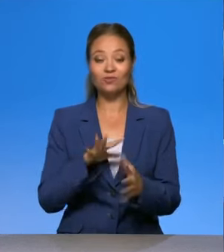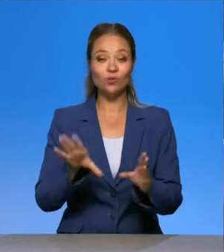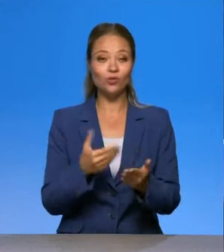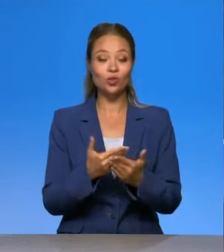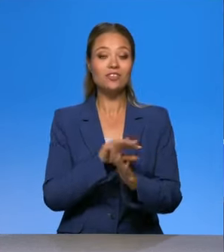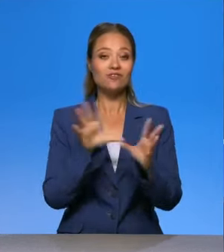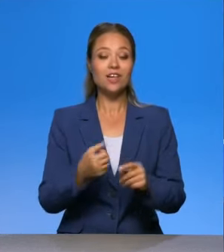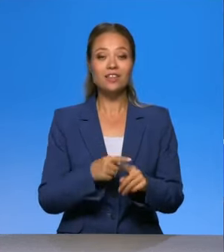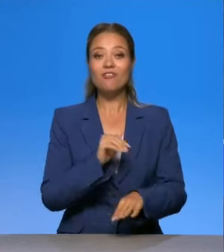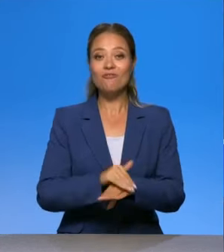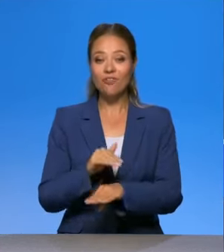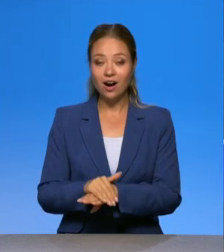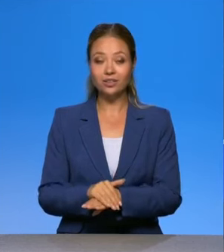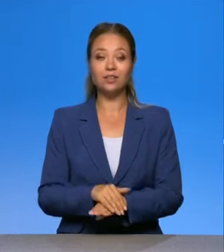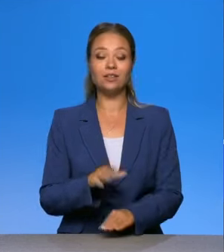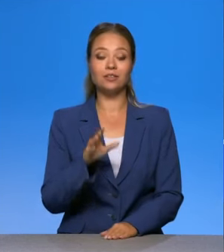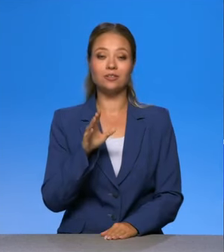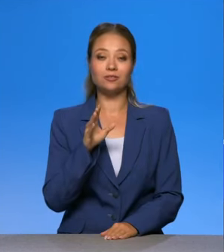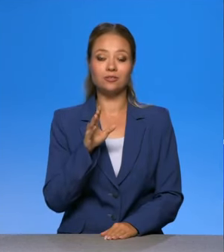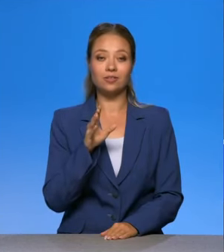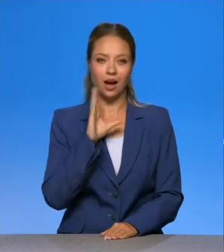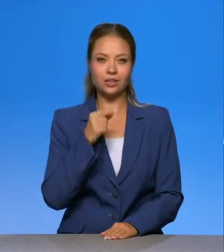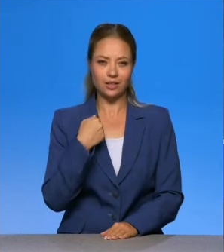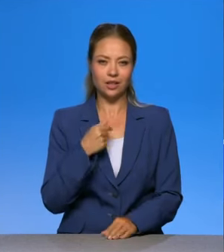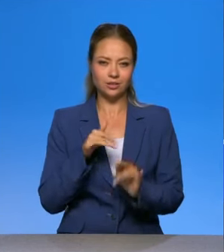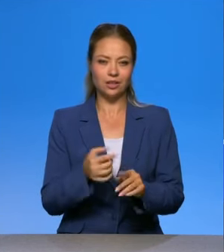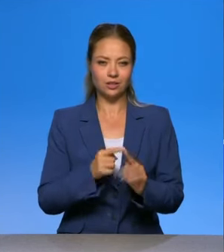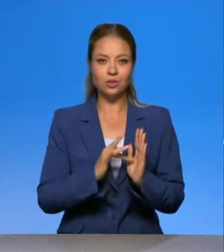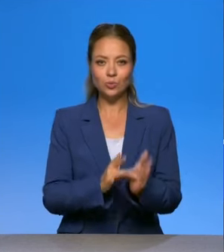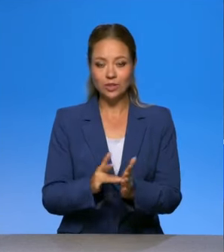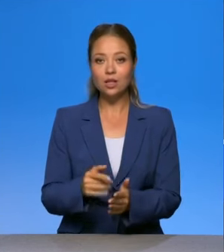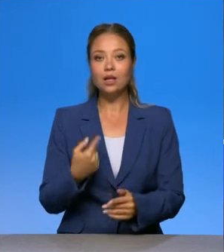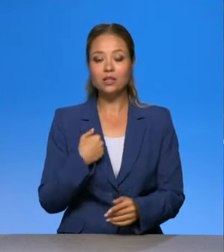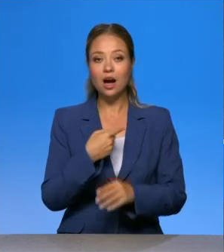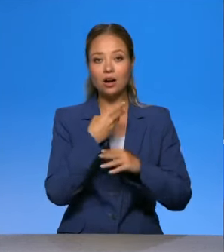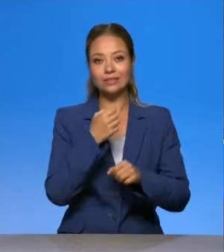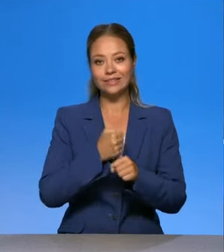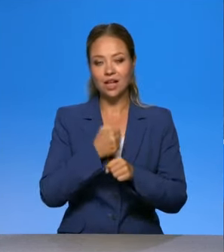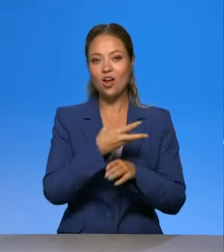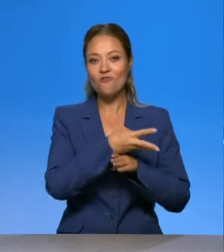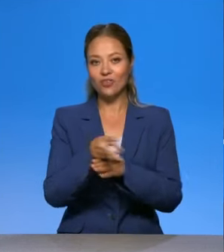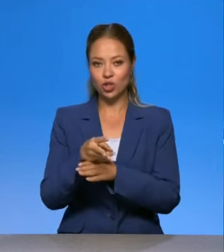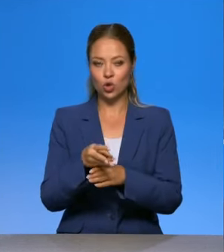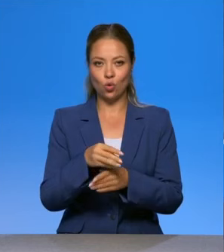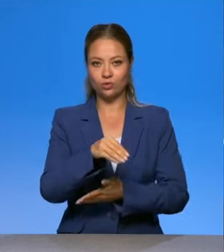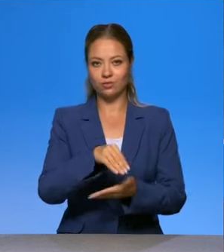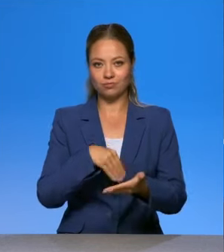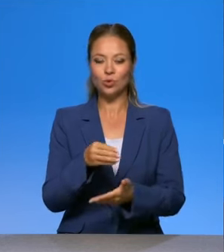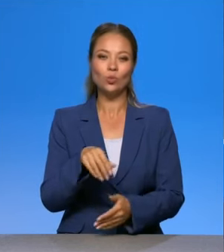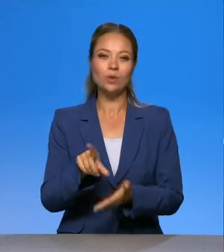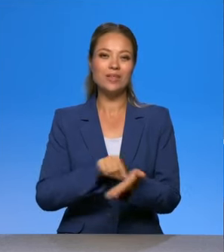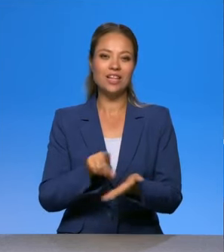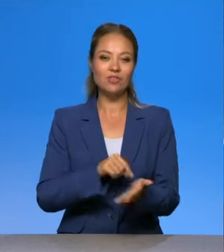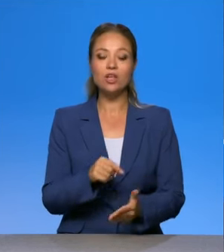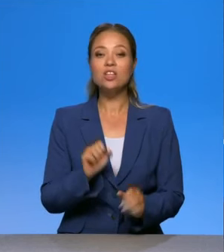время того, как мы, я проводил эту экспедицию, я делал себе видеодневник, потому что невозможно записывать было уже